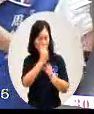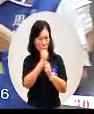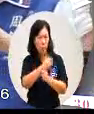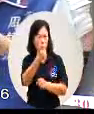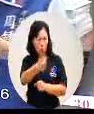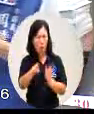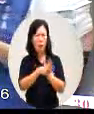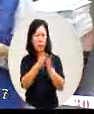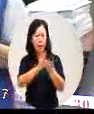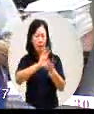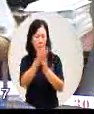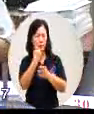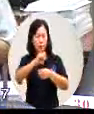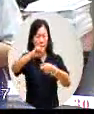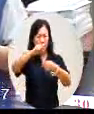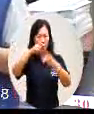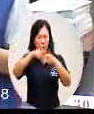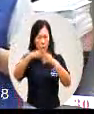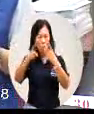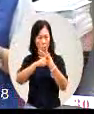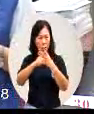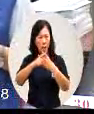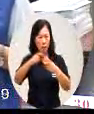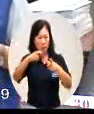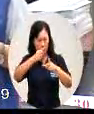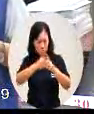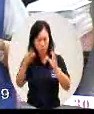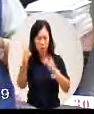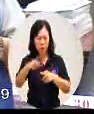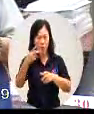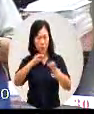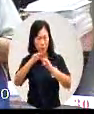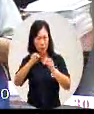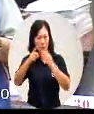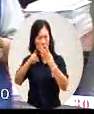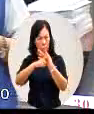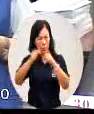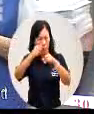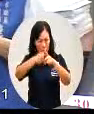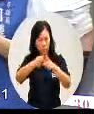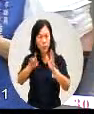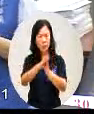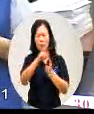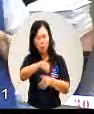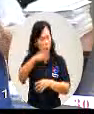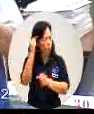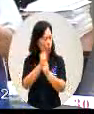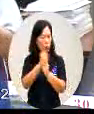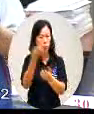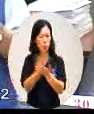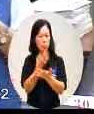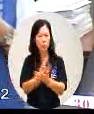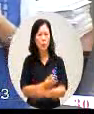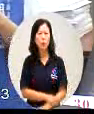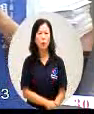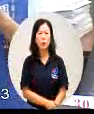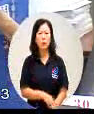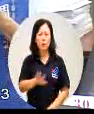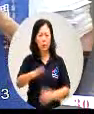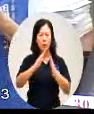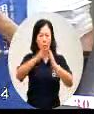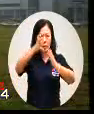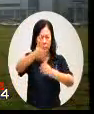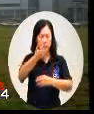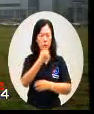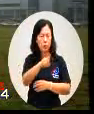工业区变作什么主体区，要变作商业区，那个都不够。你想，我们再下一张。哎，市长，这真好，这左心